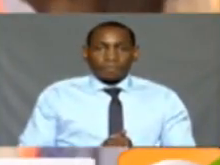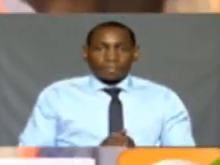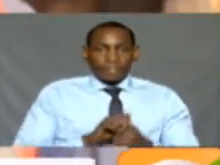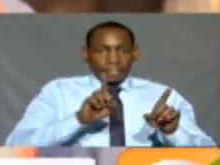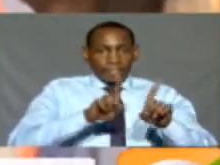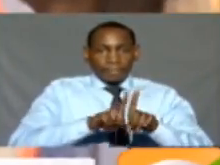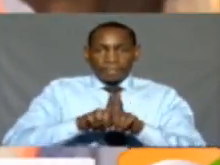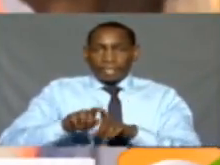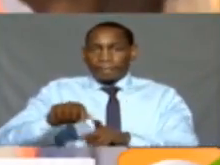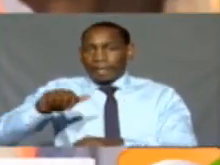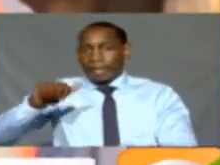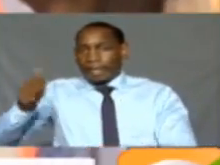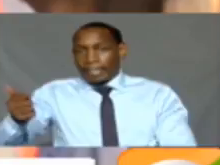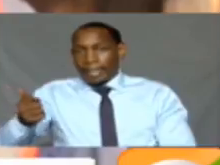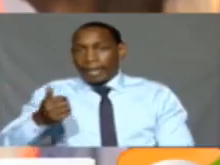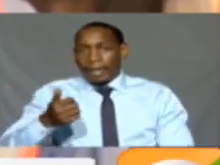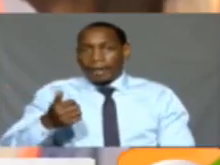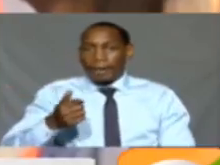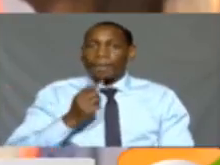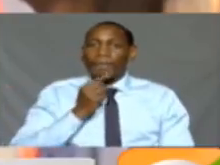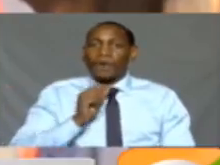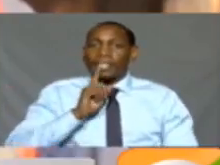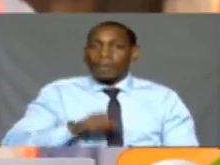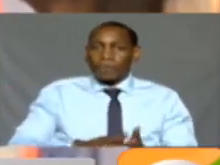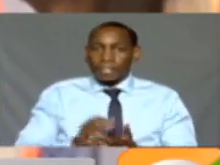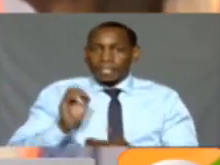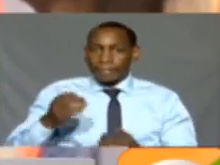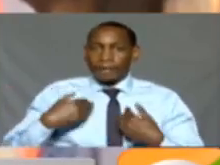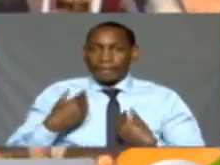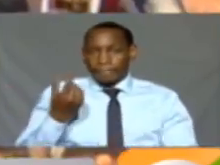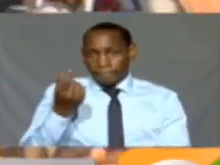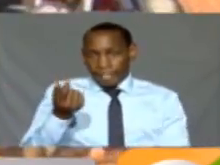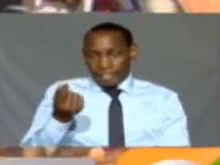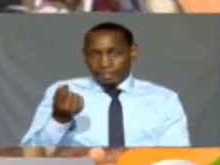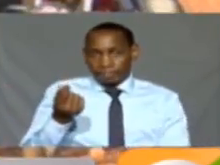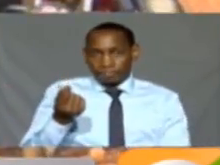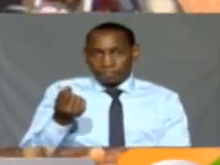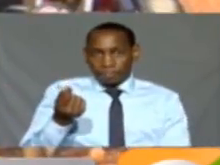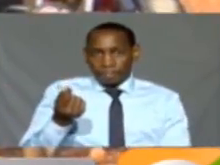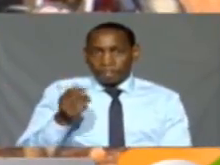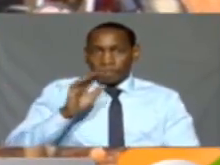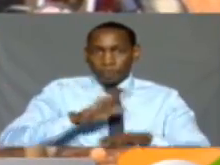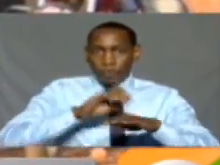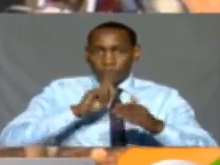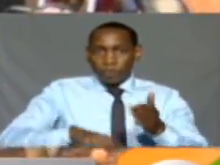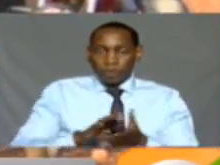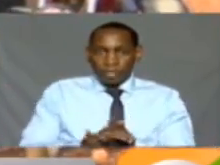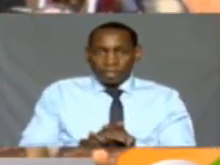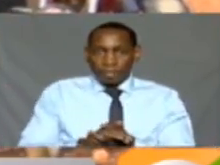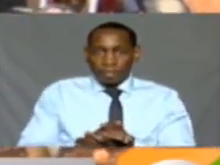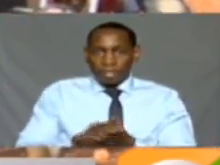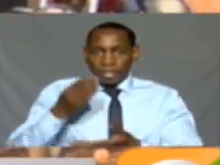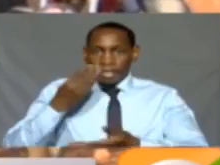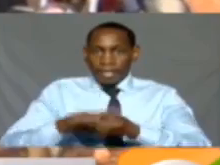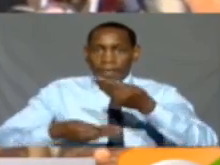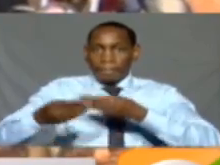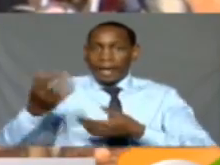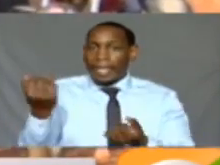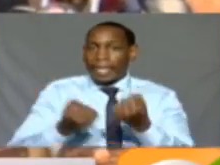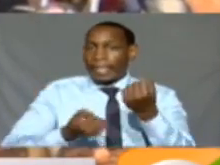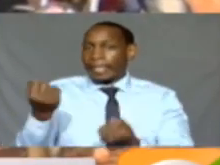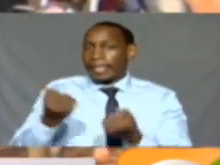hata kijana moja alikuwa anasema nikipata pesa abasali ninunulie wewe gari